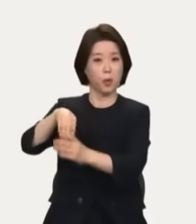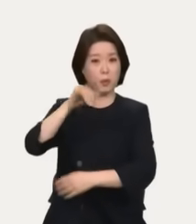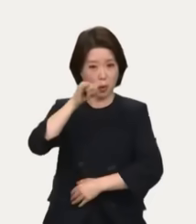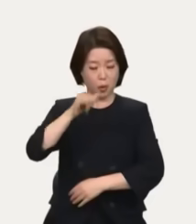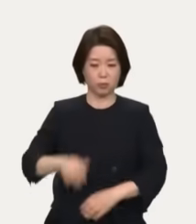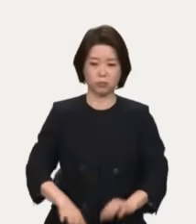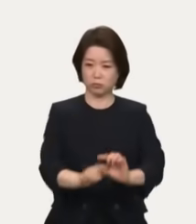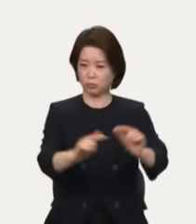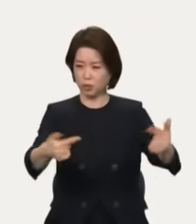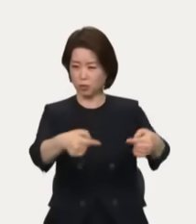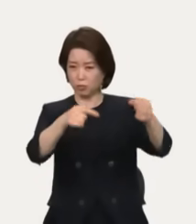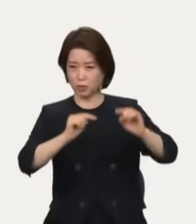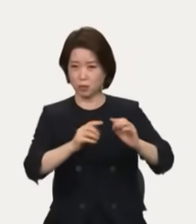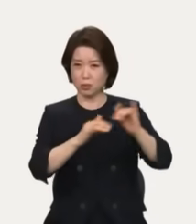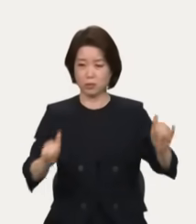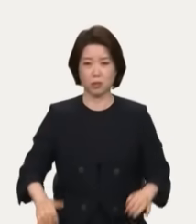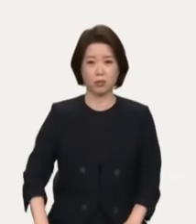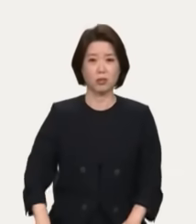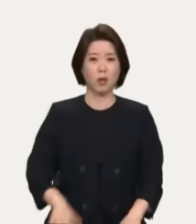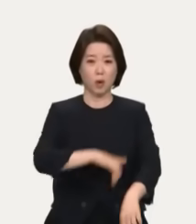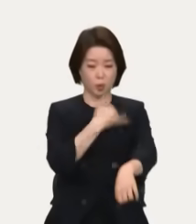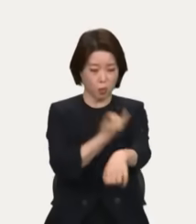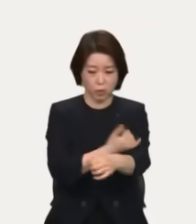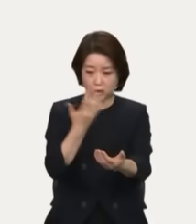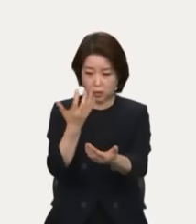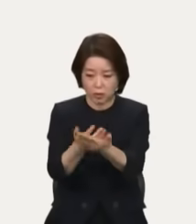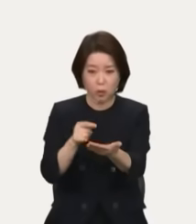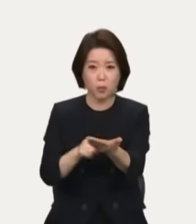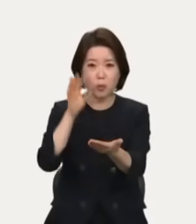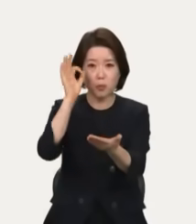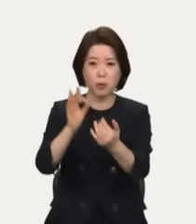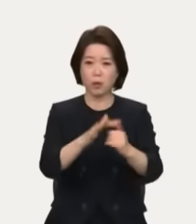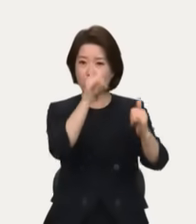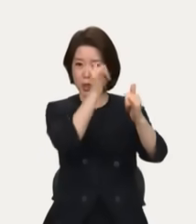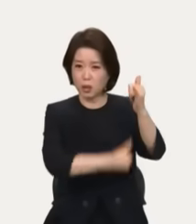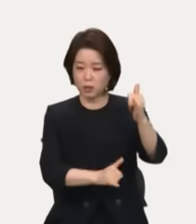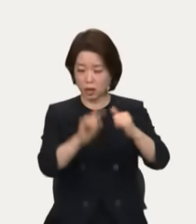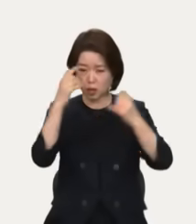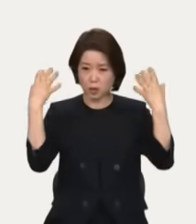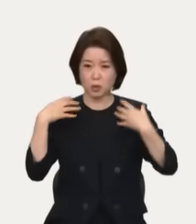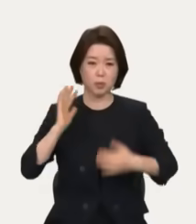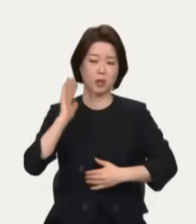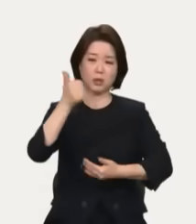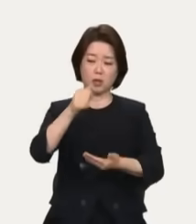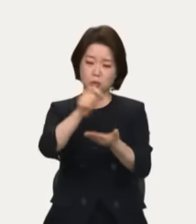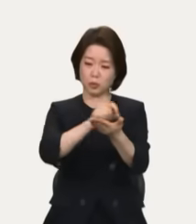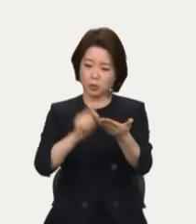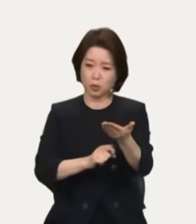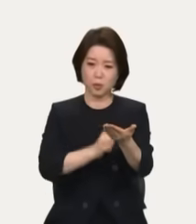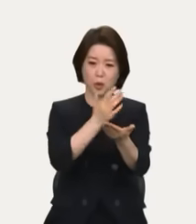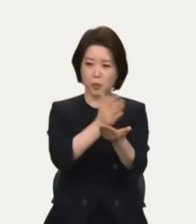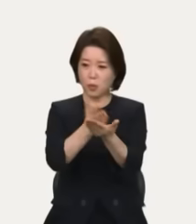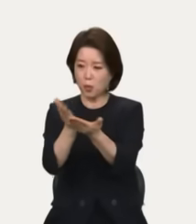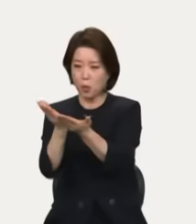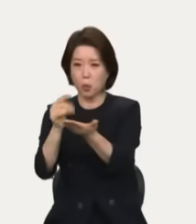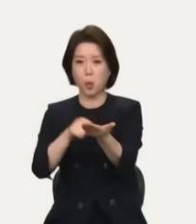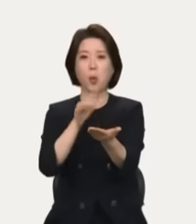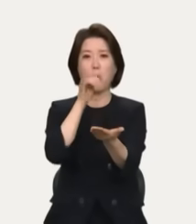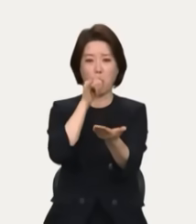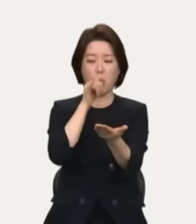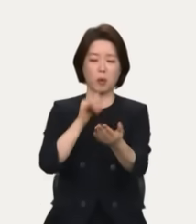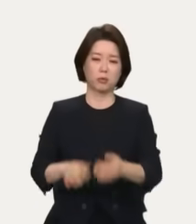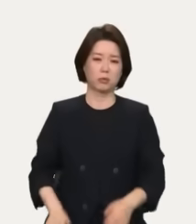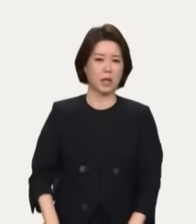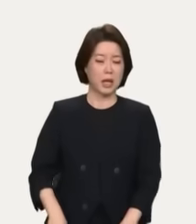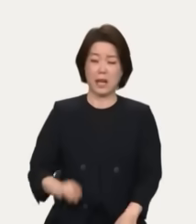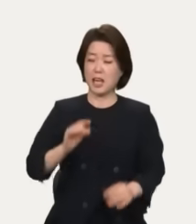전원위 참석자들은 권익위가 건넨 참고자료에 역대 정권별로 대통령 기록물로 등록된 가방 목록이 정리돼 있었다며